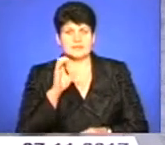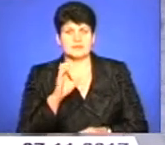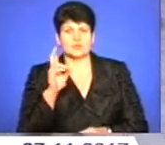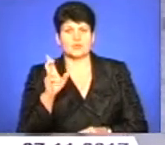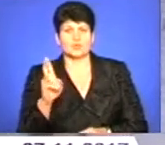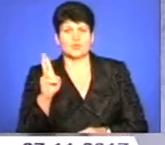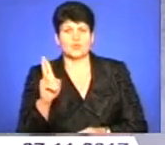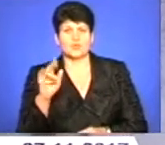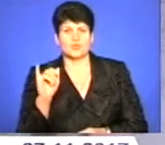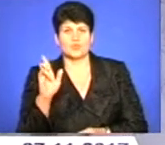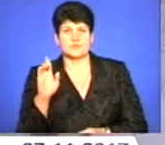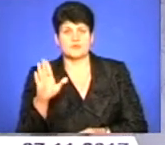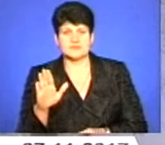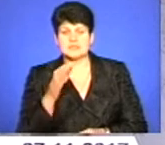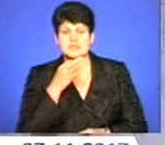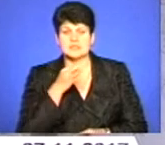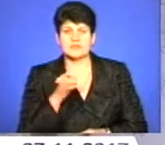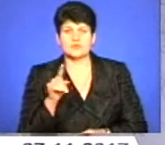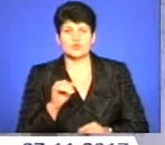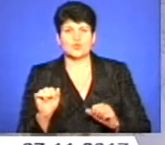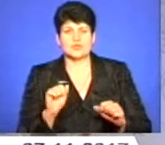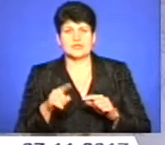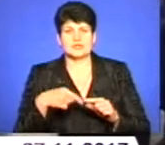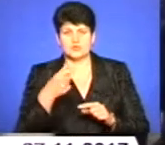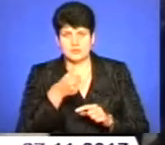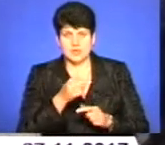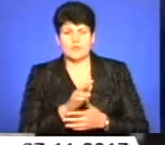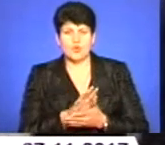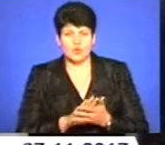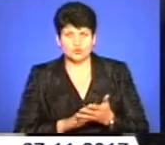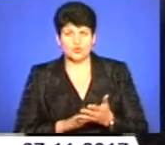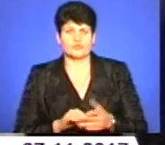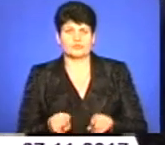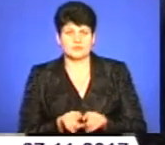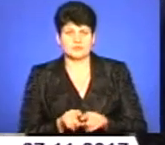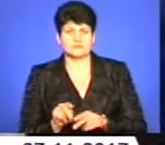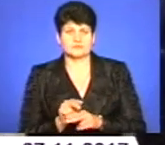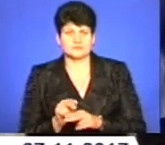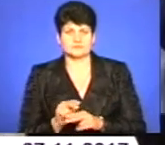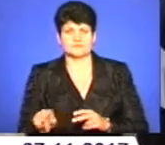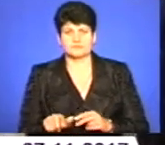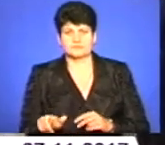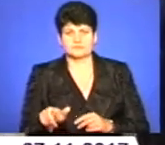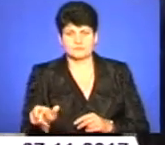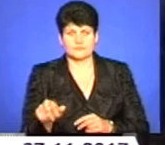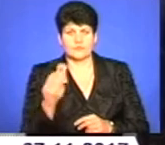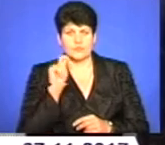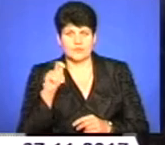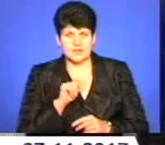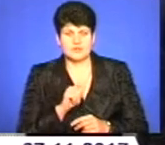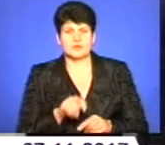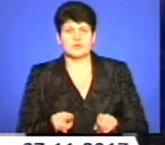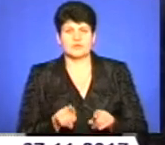Тернопільщині із робочою поїздкою, зазначив, що уряд наступного року продовжить стратегію капітального ремонту автошляхів країни. Зокрема,